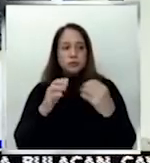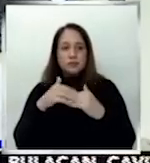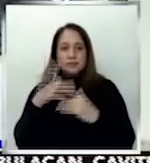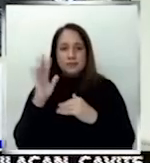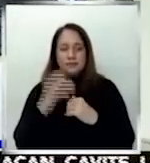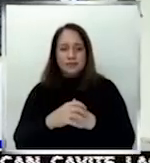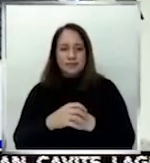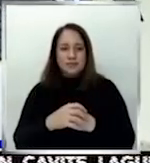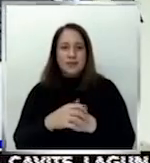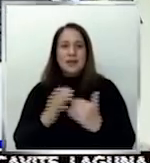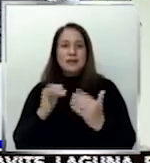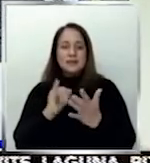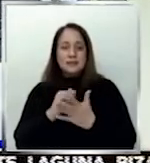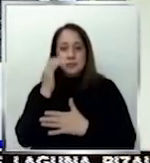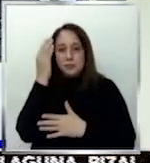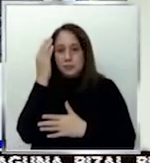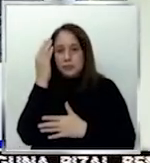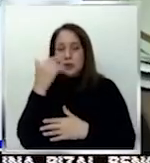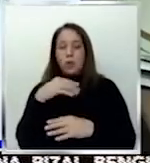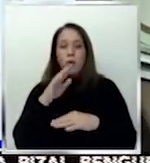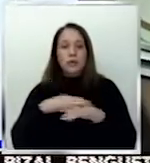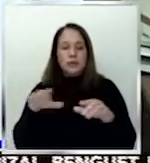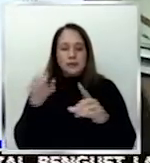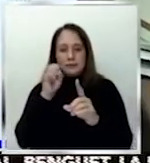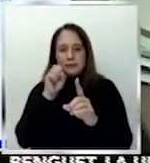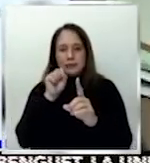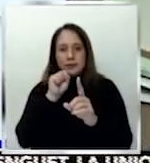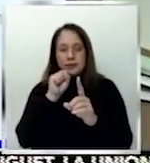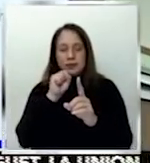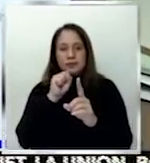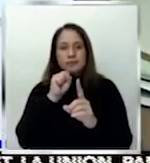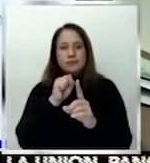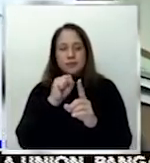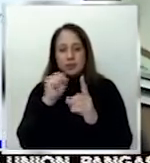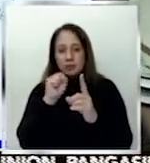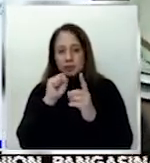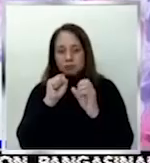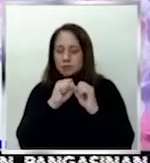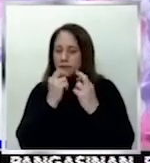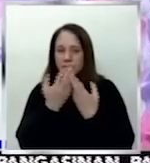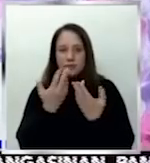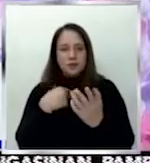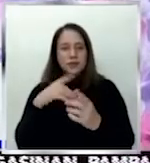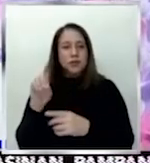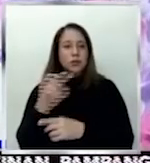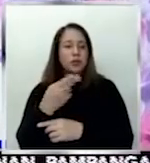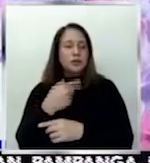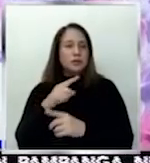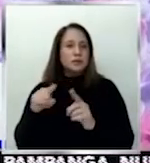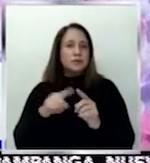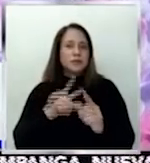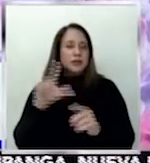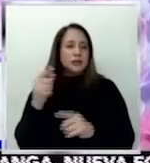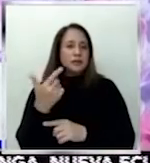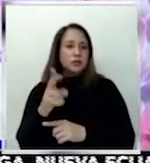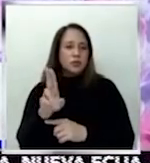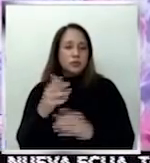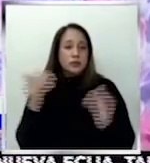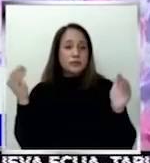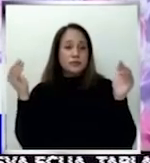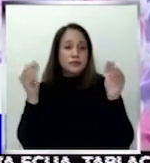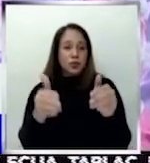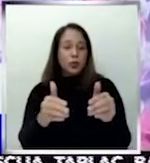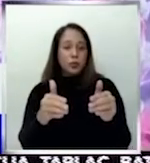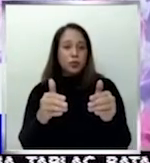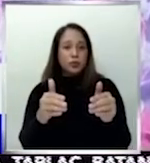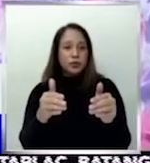naman patuloy ang online seminars ng DOH at iba't ibang LGU para rito. Ang concentration ng isang dose,